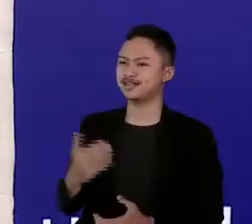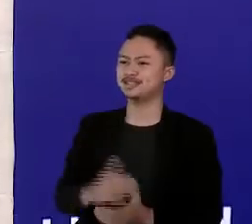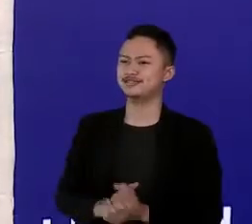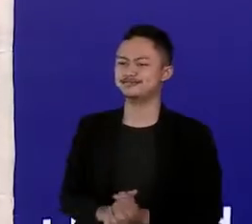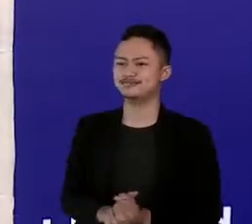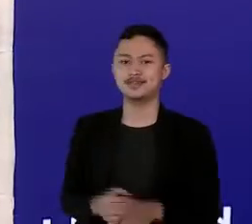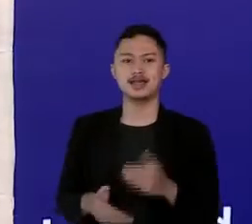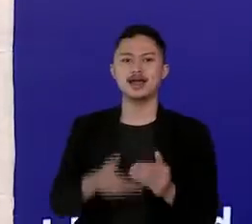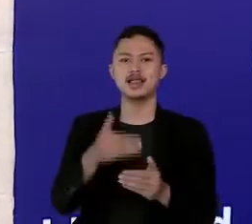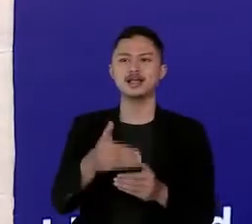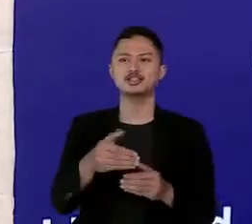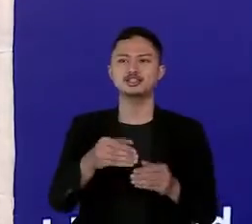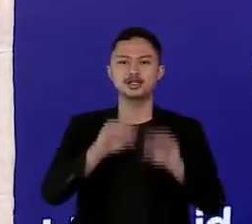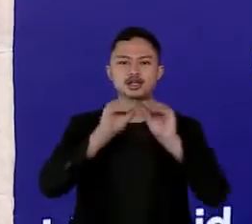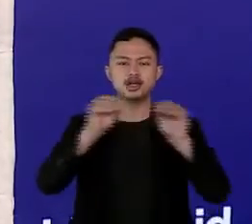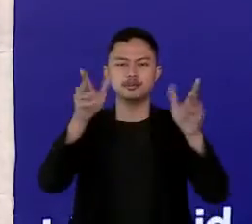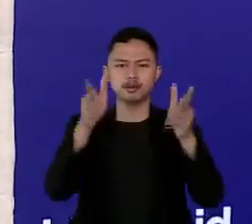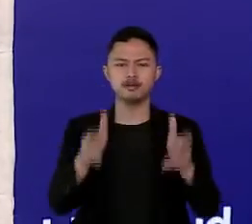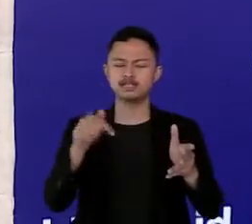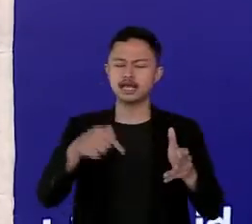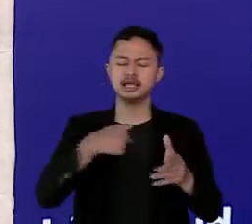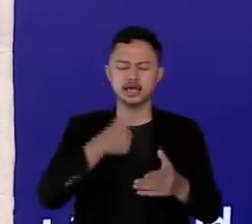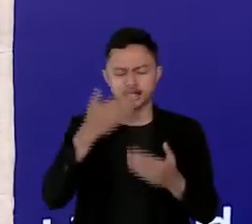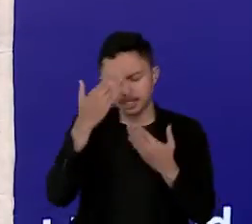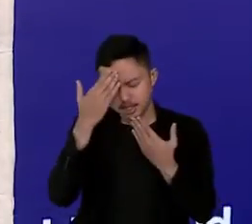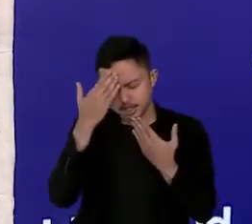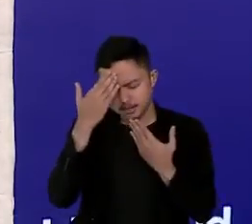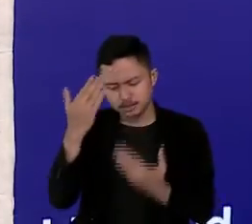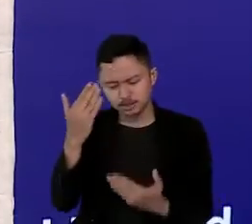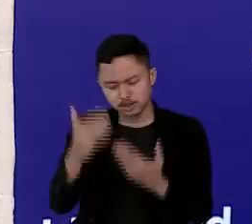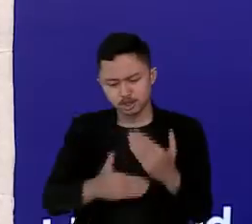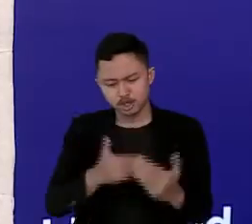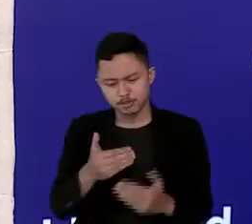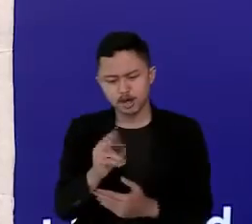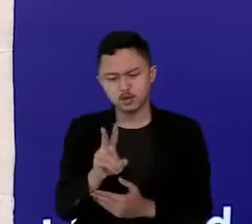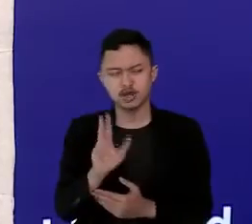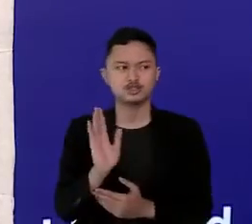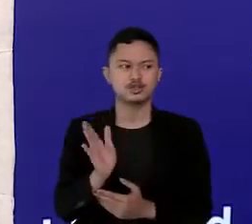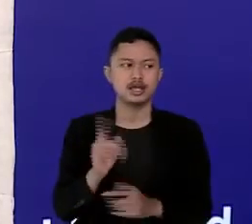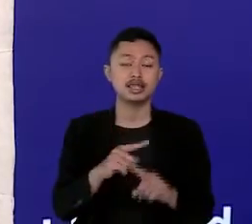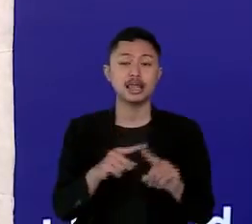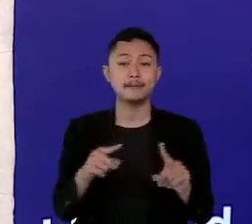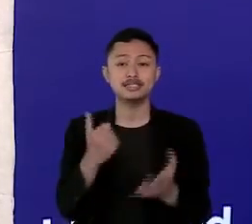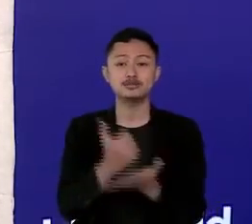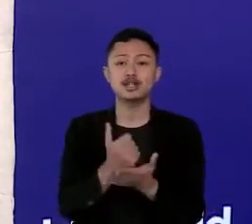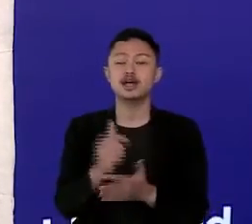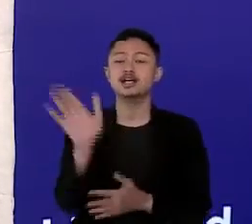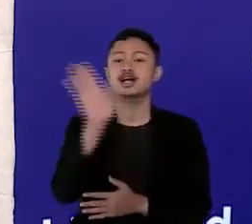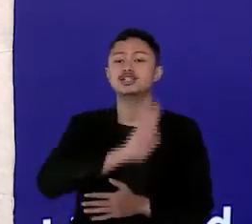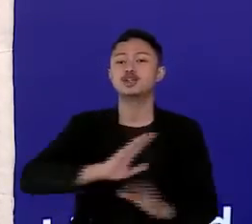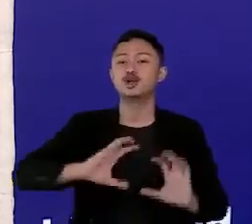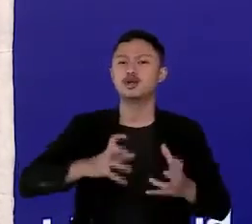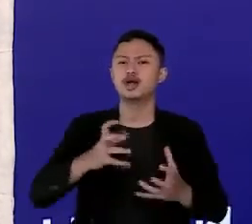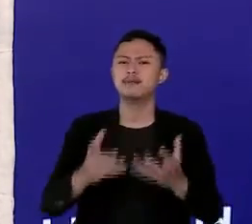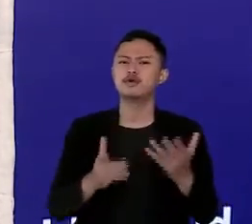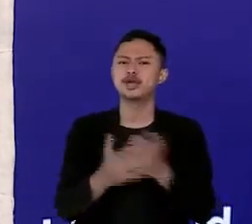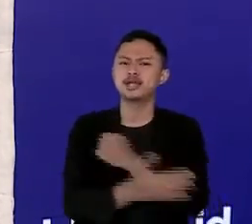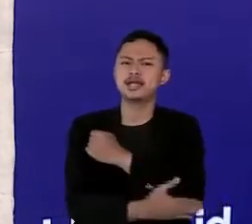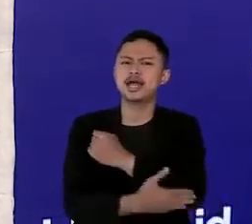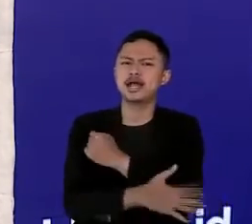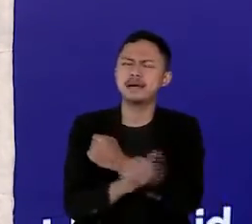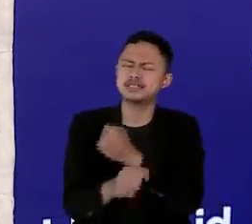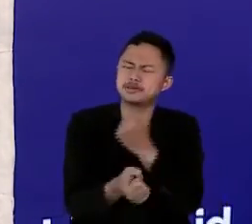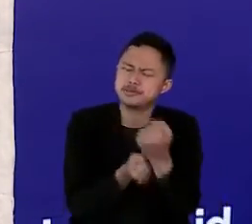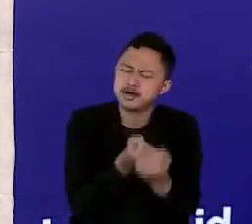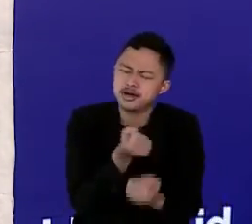ini eh kita sudah Bersyukur ya Prof untuk sudah melewati gelombang kedua namun secara global tampaknya banyak negara yang masih